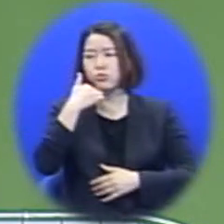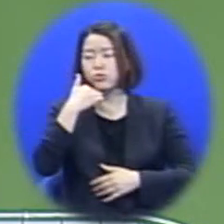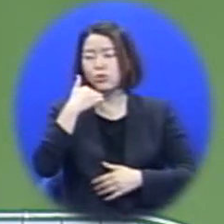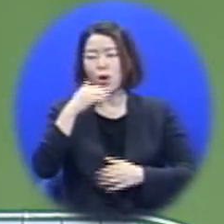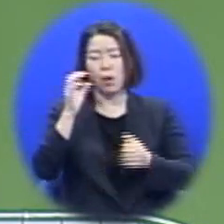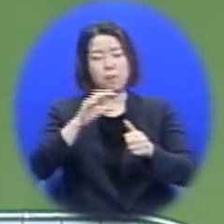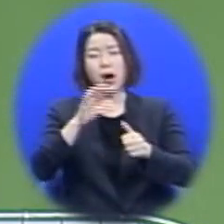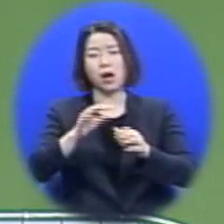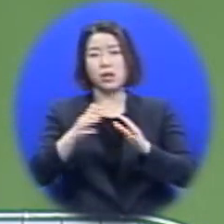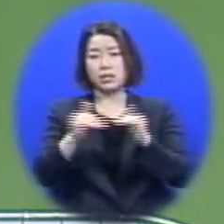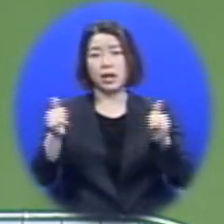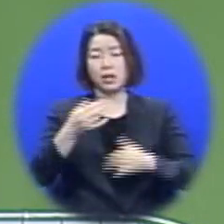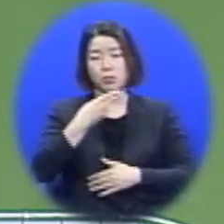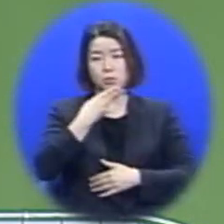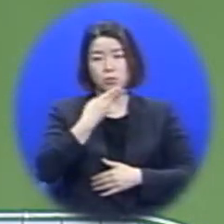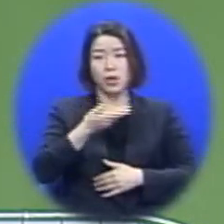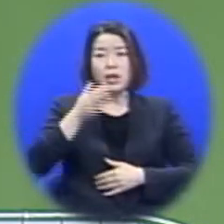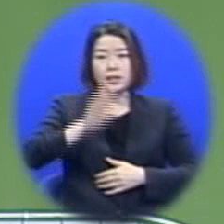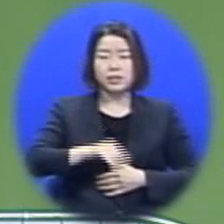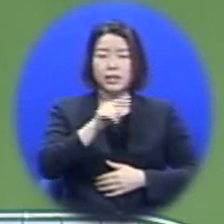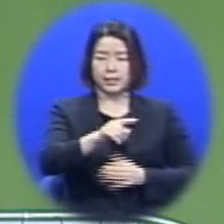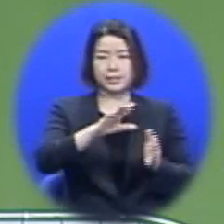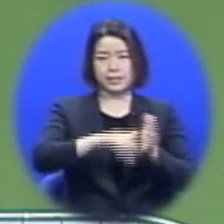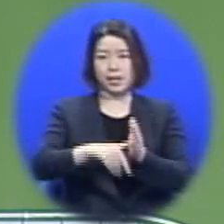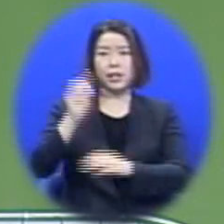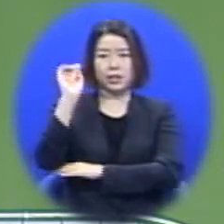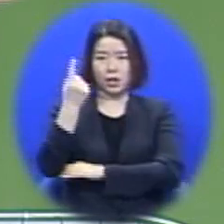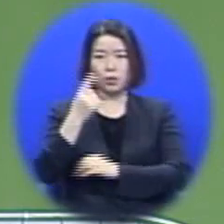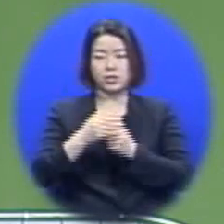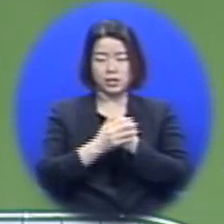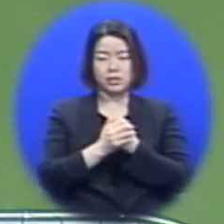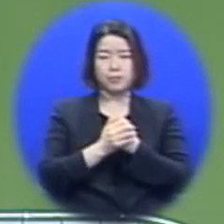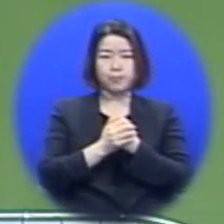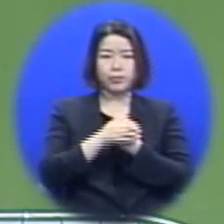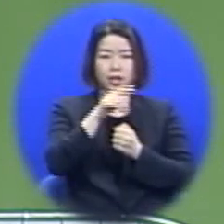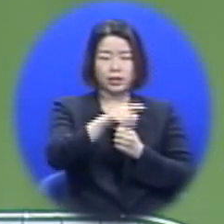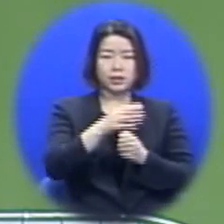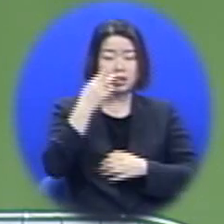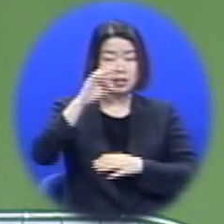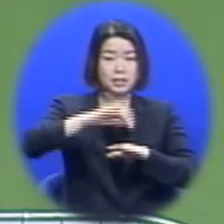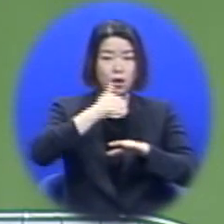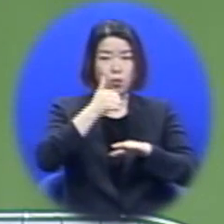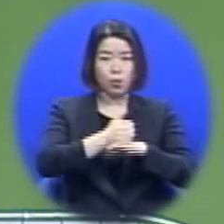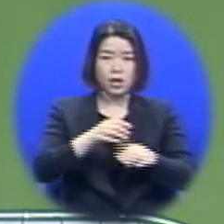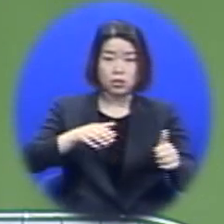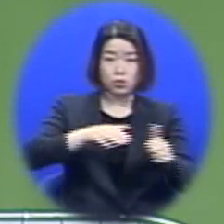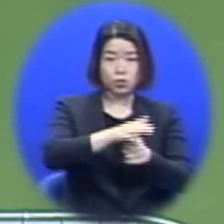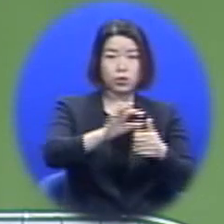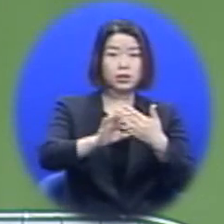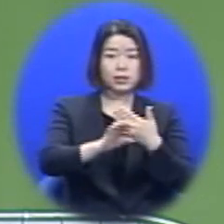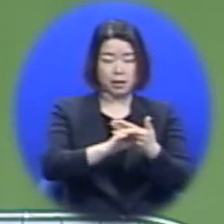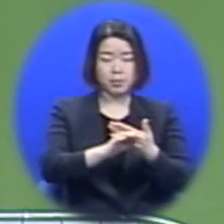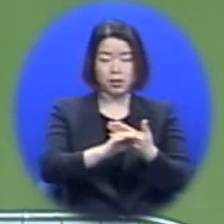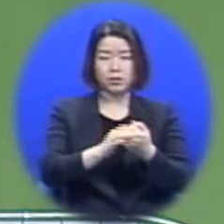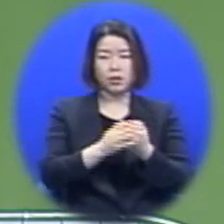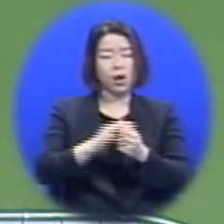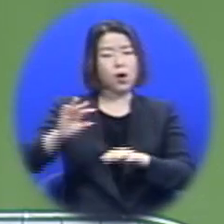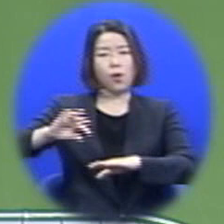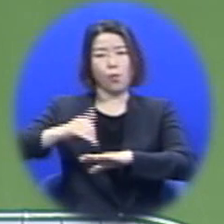그런데 그때 다윗이 사울왕을 죽였다면 그는 이스라엘 왕은 되지 못했을 거예요. 복수는 했을지